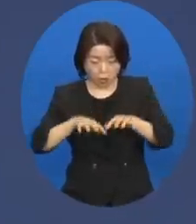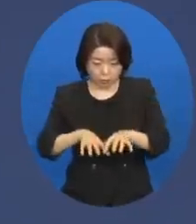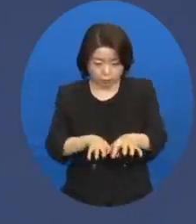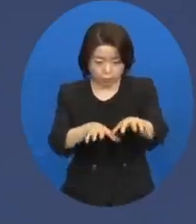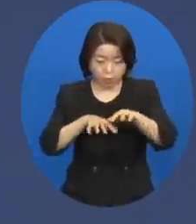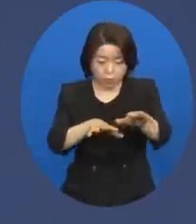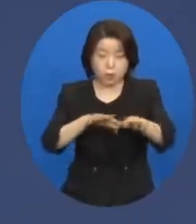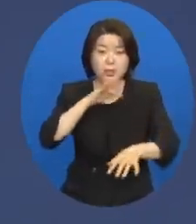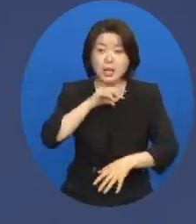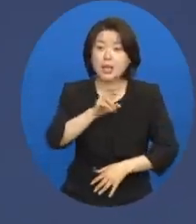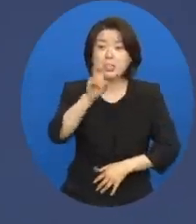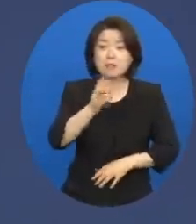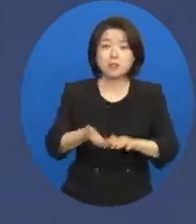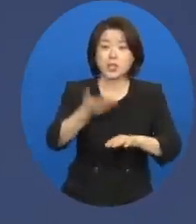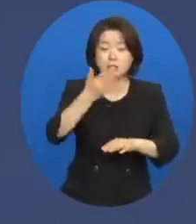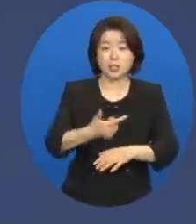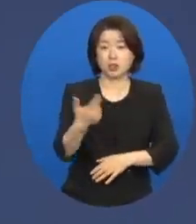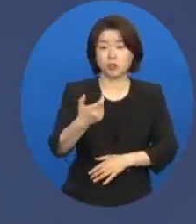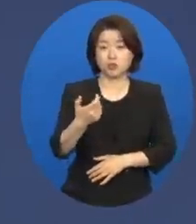이상의 남자가 60만